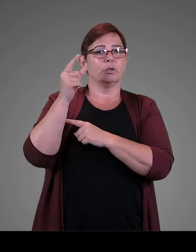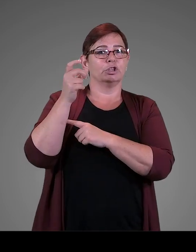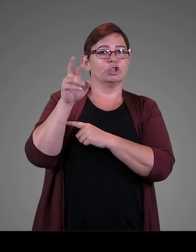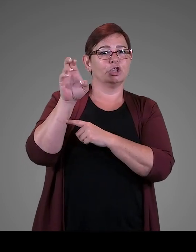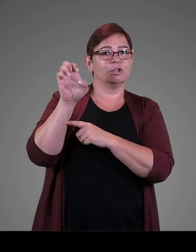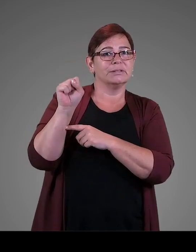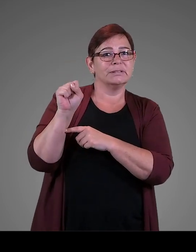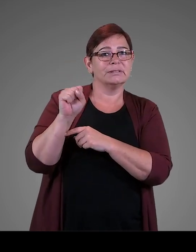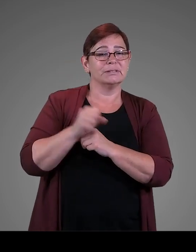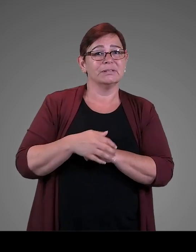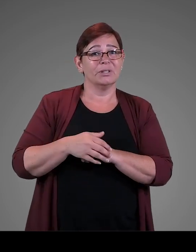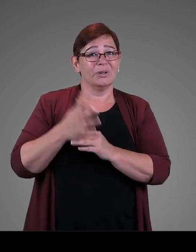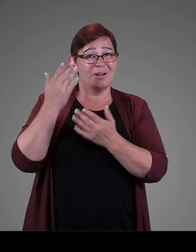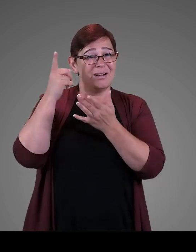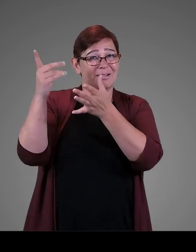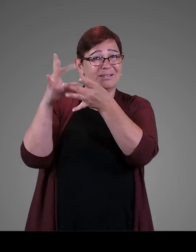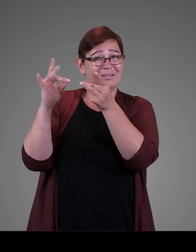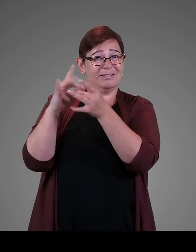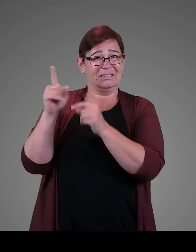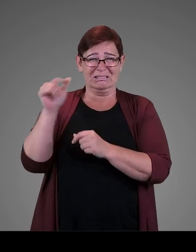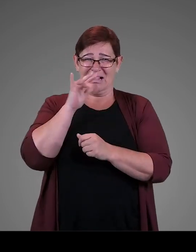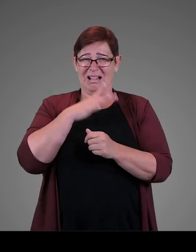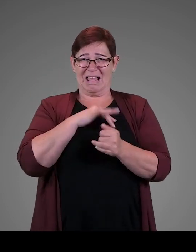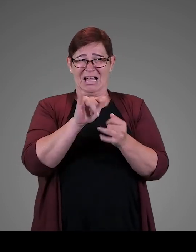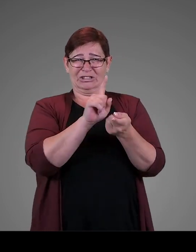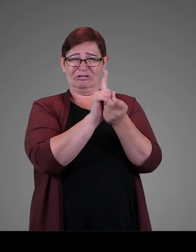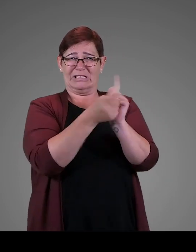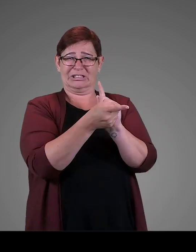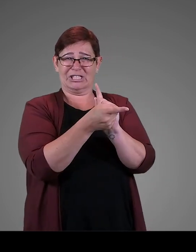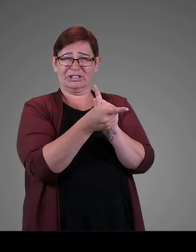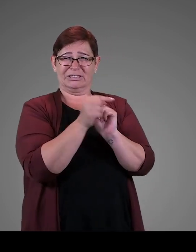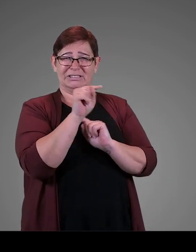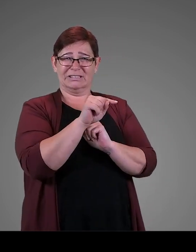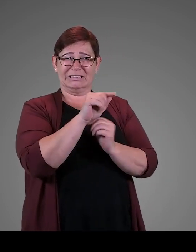centre d'artistes autogérés, parce que, comme il a dit,